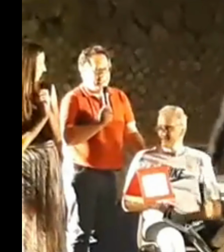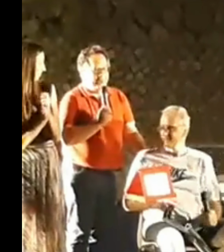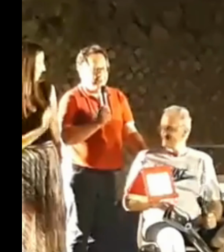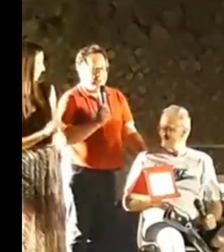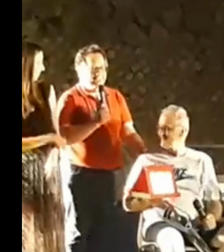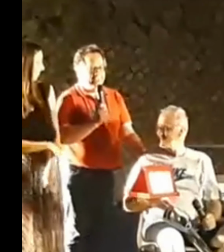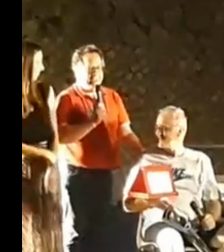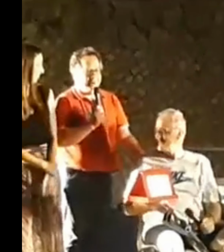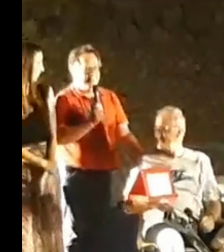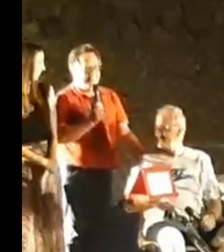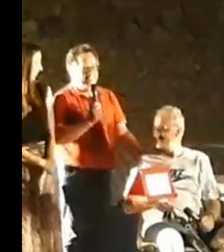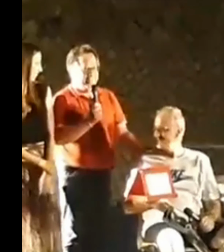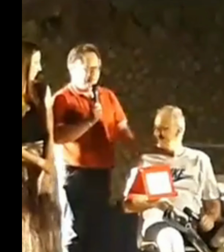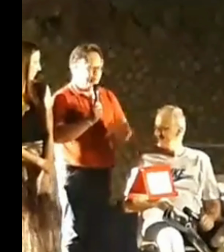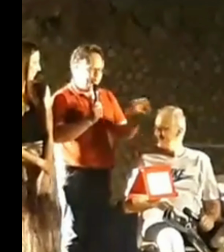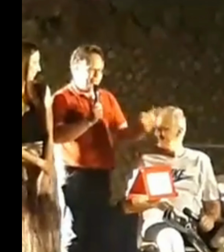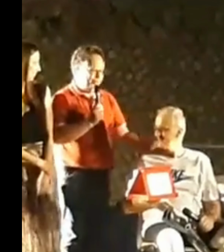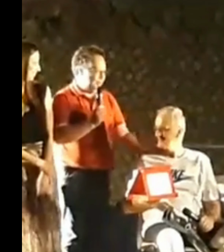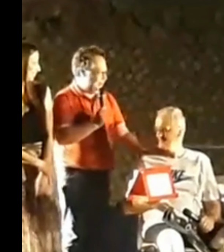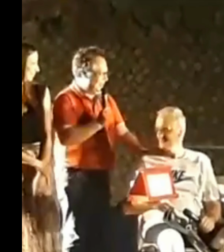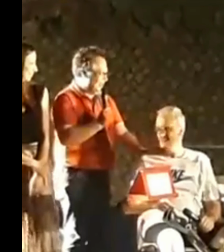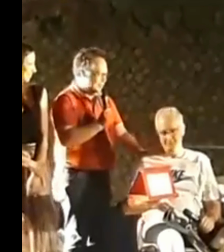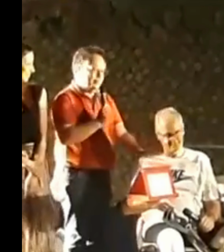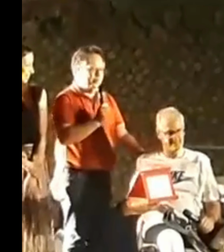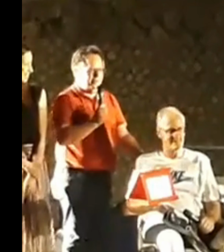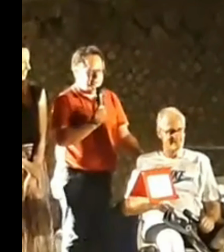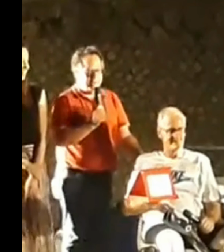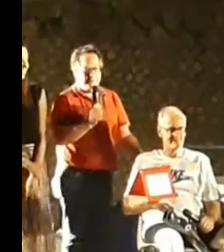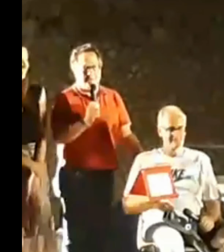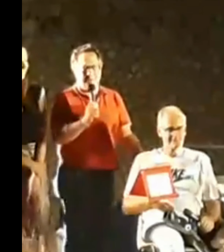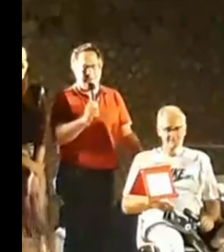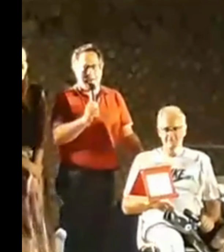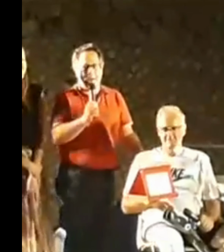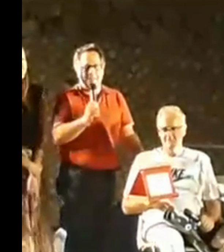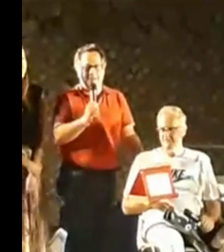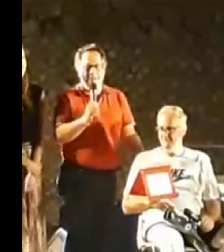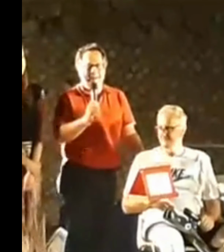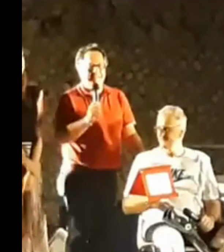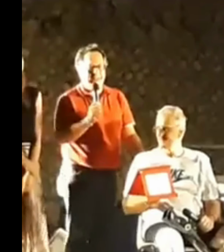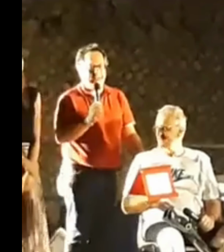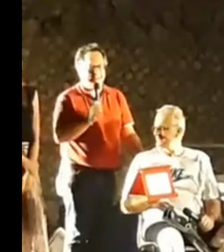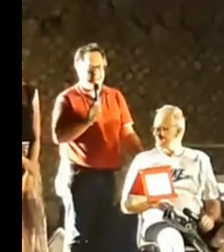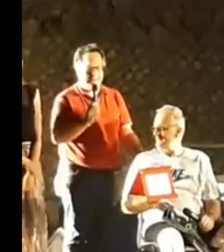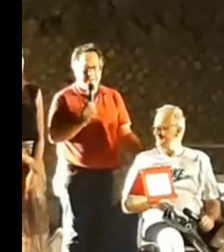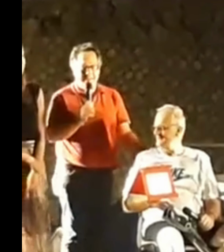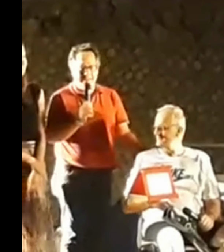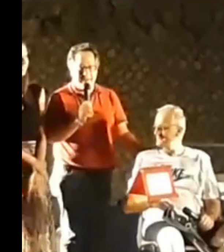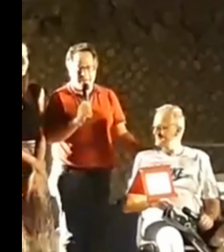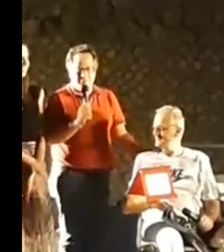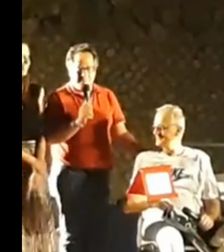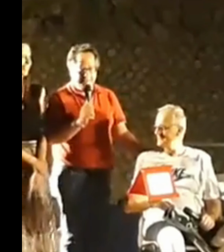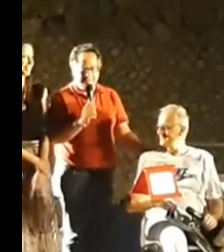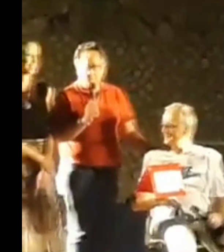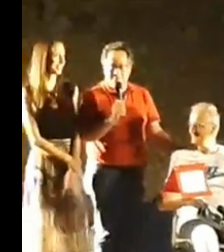È chiaro che la targa comprende tutti, non solo l'allenatore, ma tutto lo staff, le famiglie, i ragazzi, perché grazie ai ragazzi si è